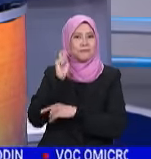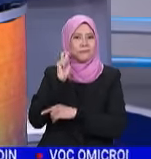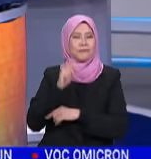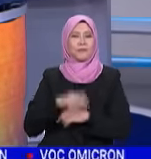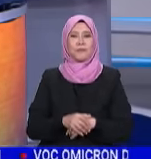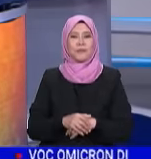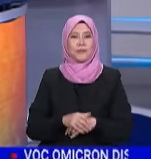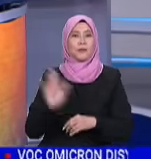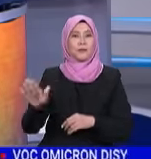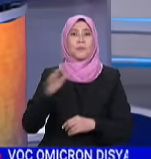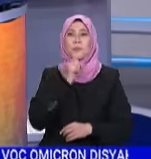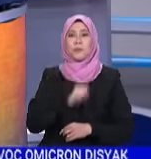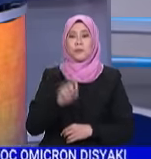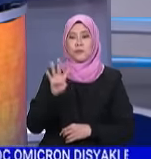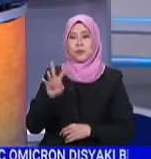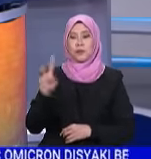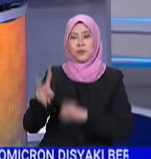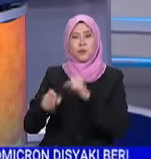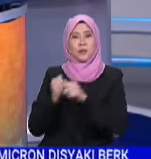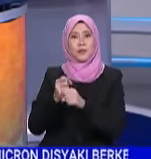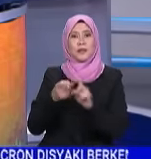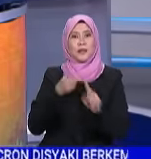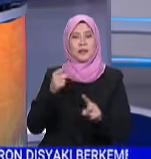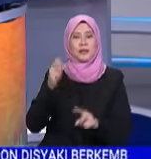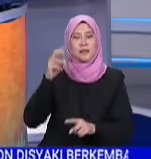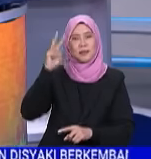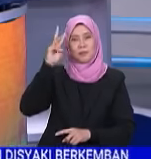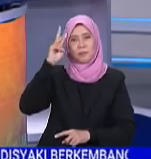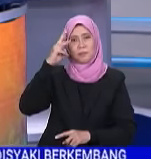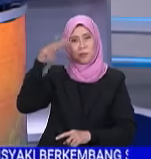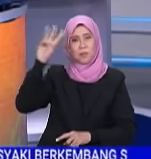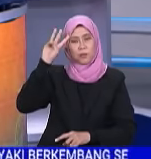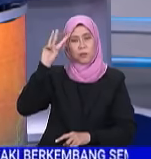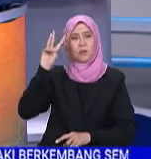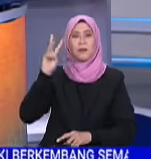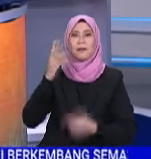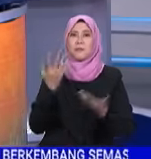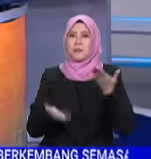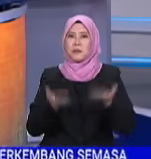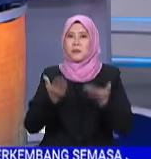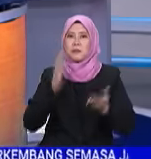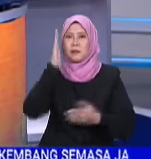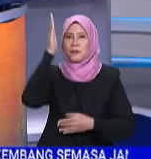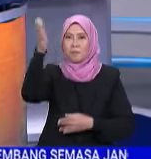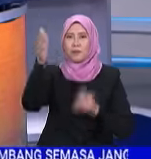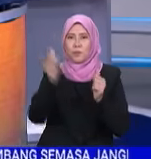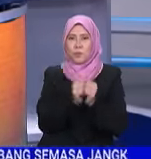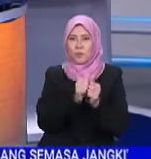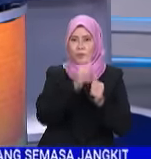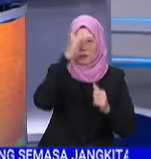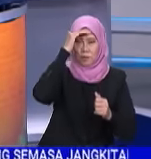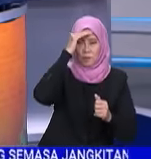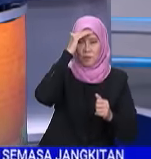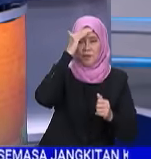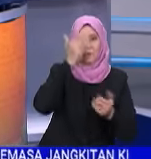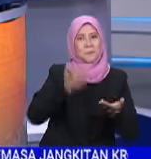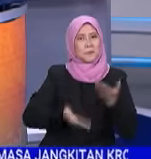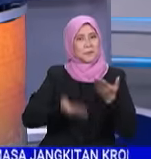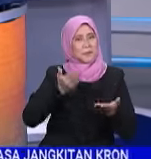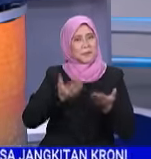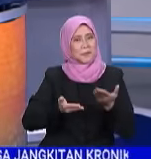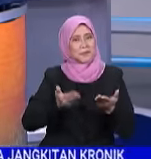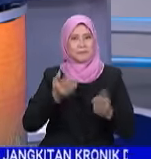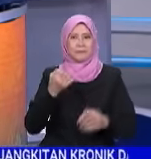mengengenali berusia 42 tahun dari Mexico itu berkata keputusan mengenai masa depannya bersama skuad harimau Selatan itu adalah di